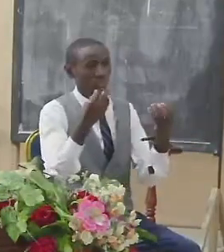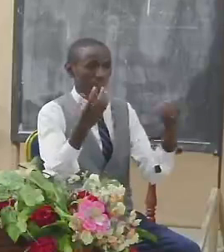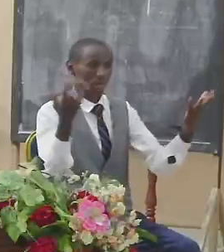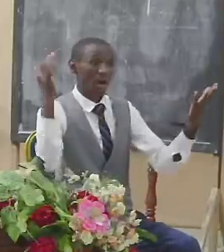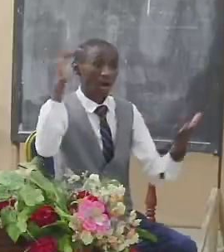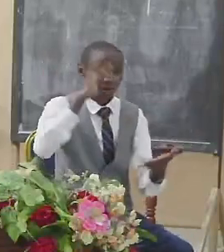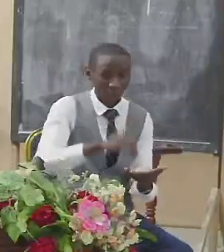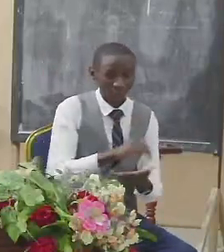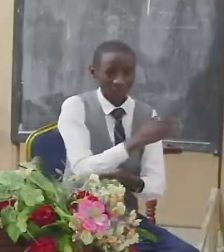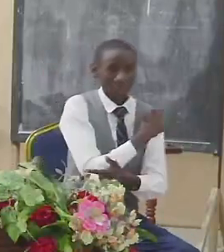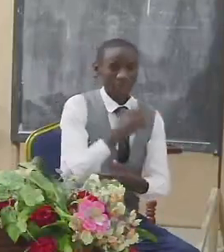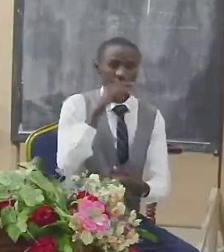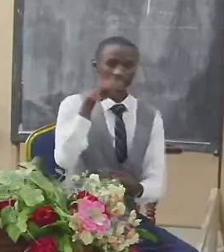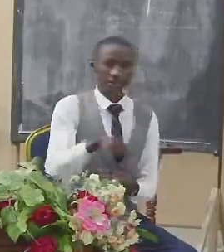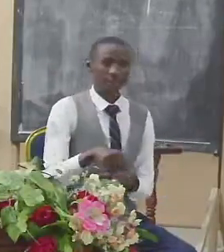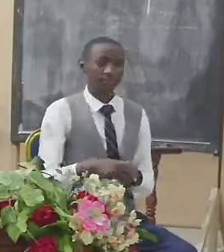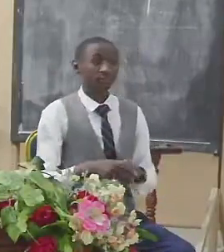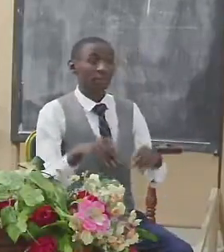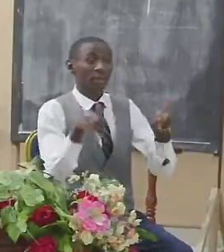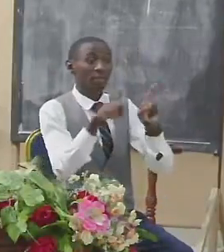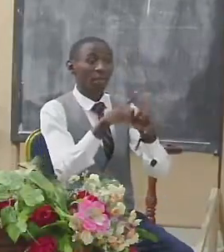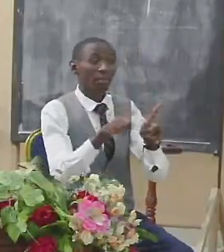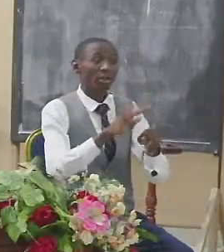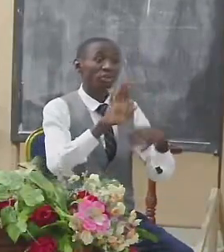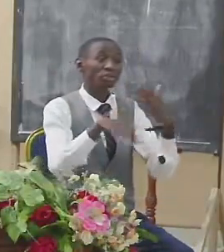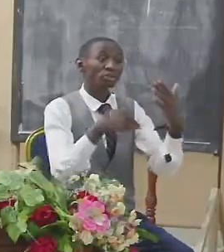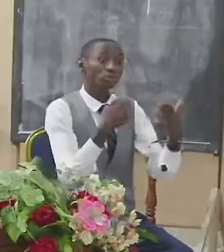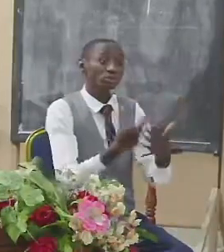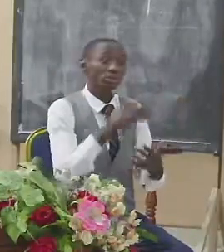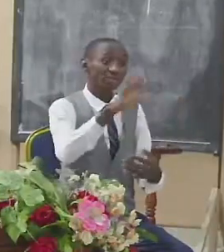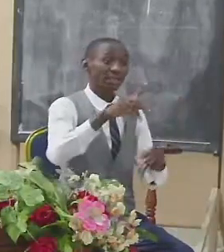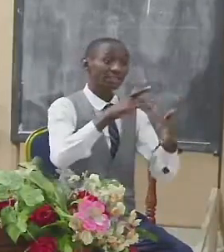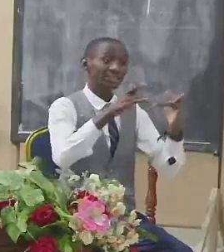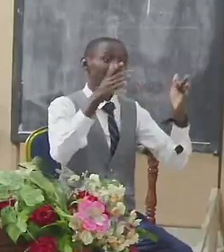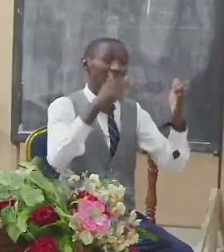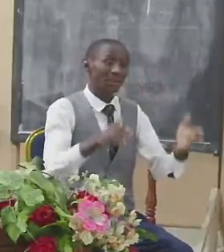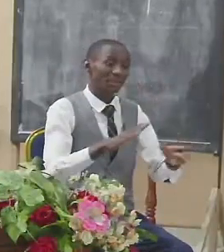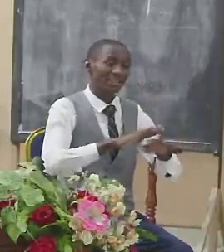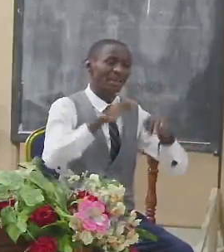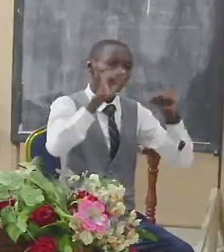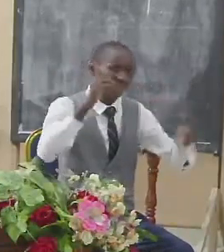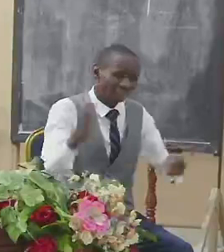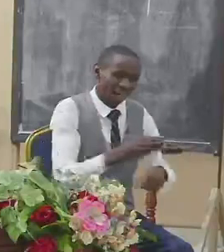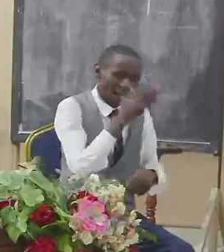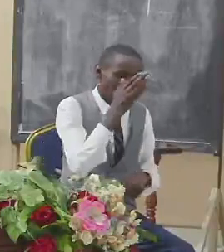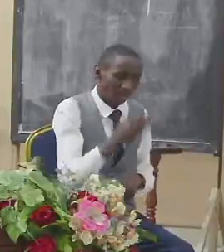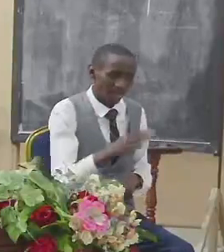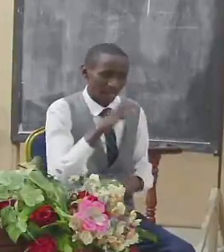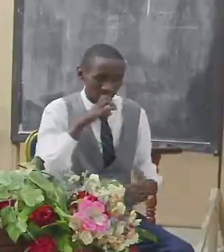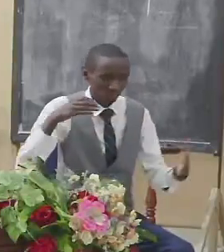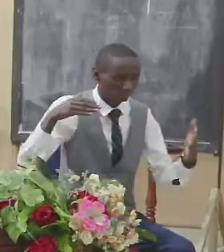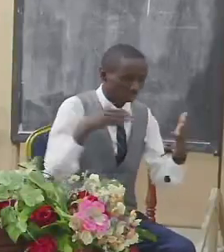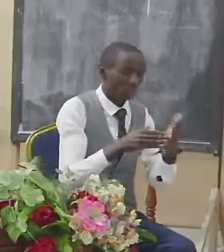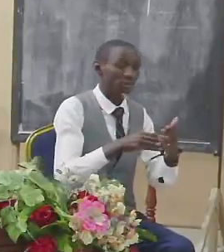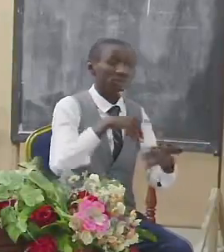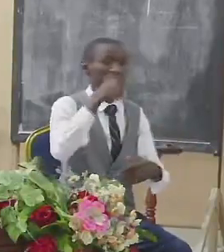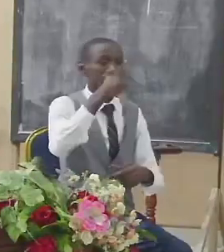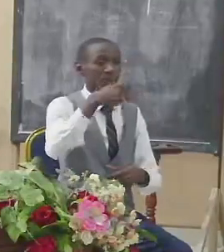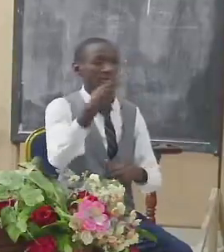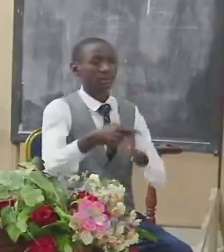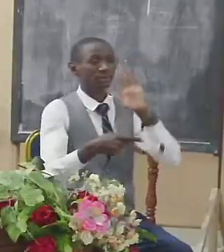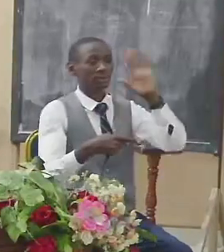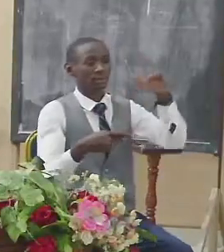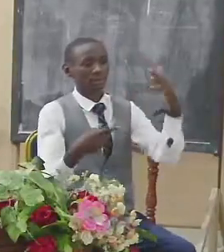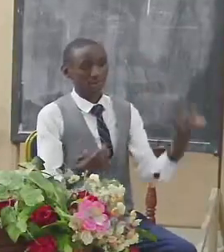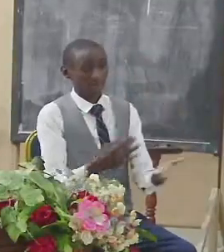que. Na. Même tes ennemis. Na hata maadui zako wasishindane mbele ya uzao